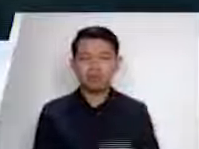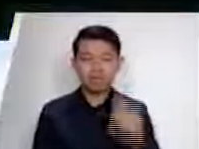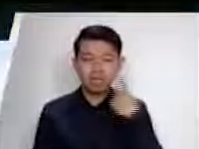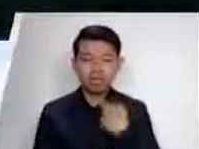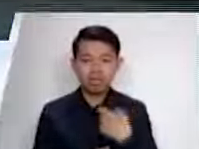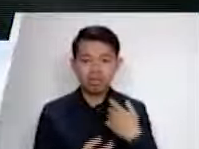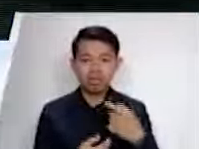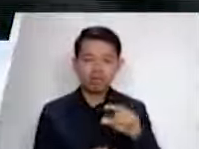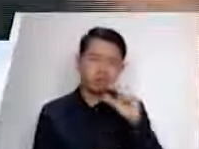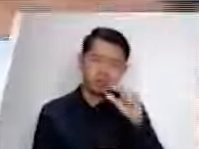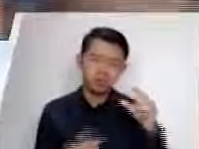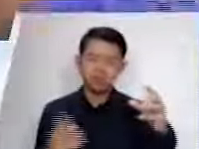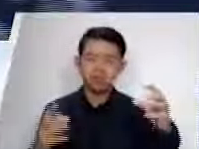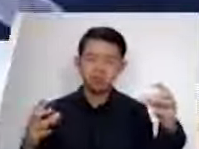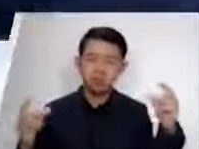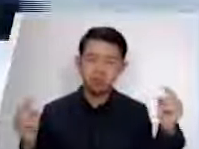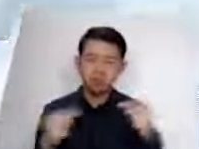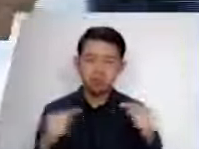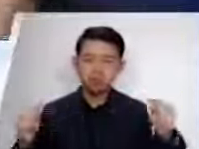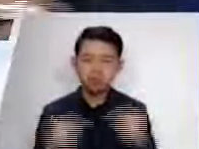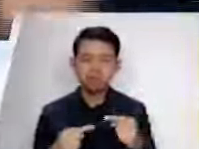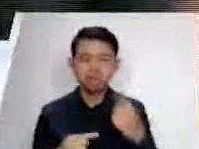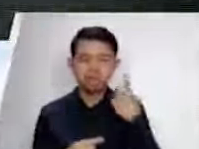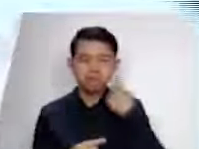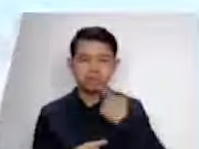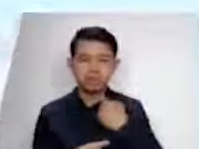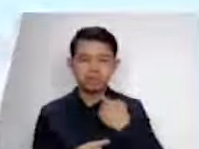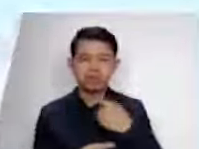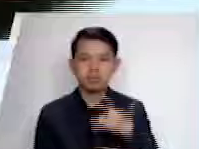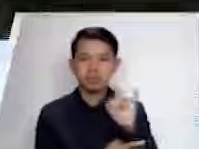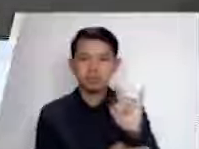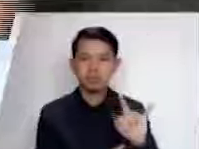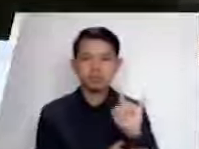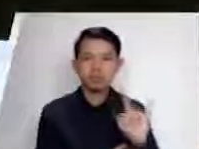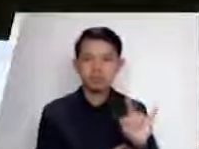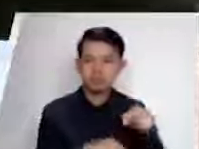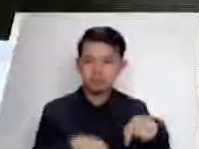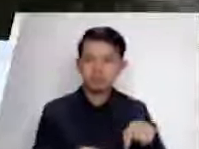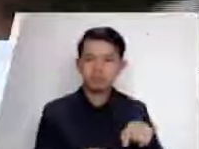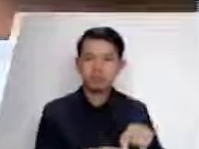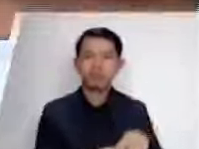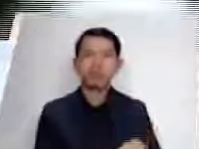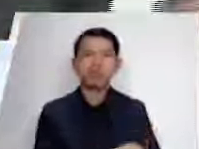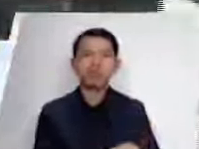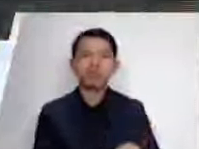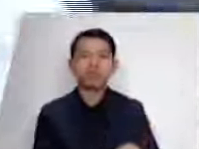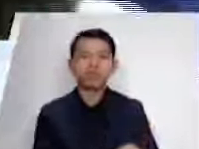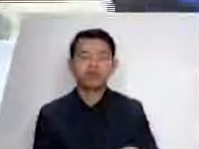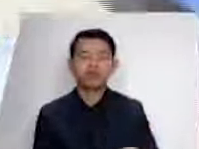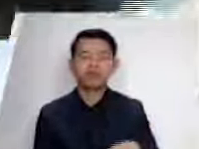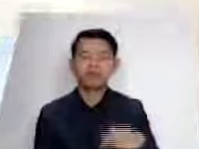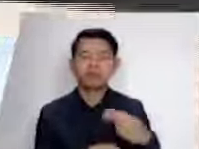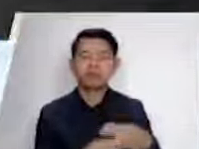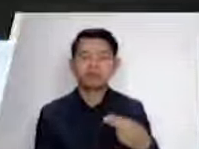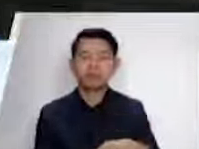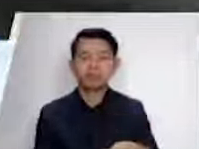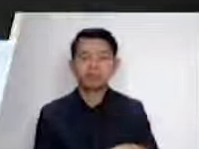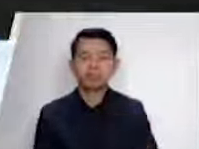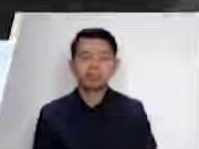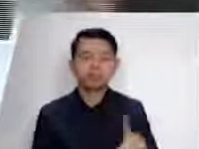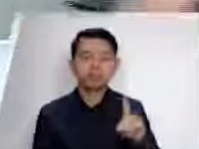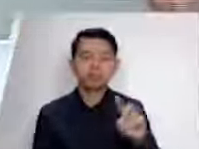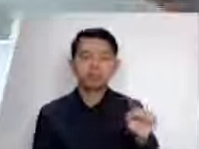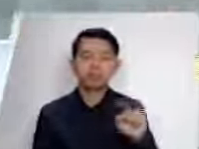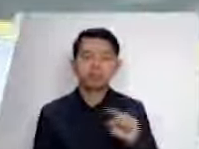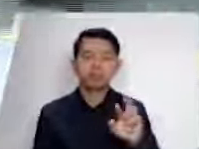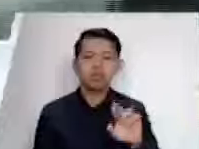pagitan ng isang kasamahan natin sa pamamahayag sa industriya, itong si Val Gonzalez ng DZRH at ng ilang